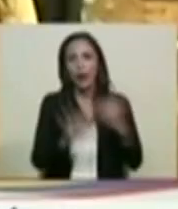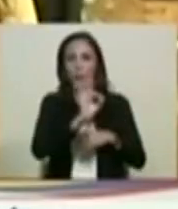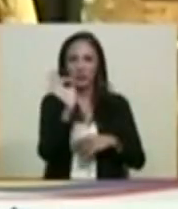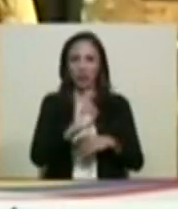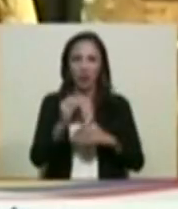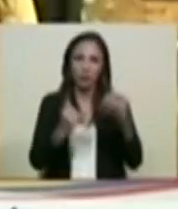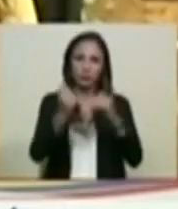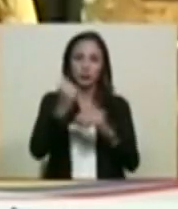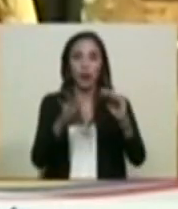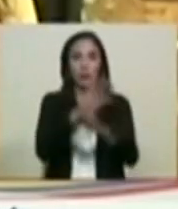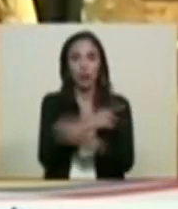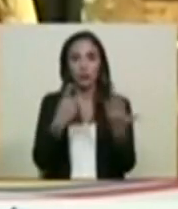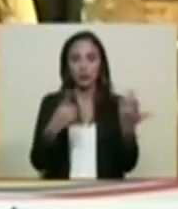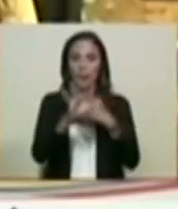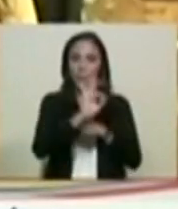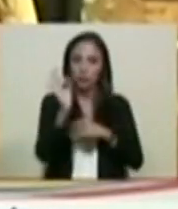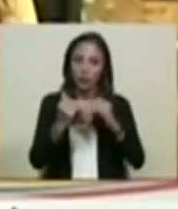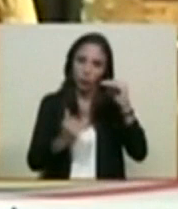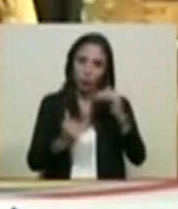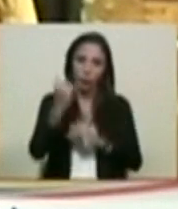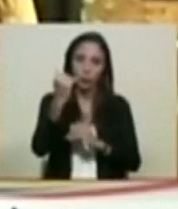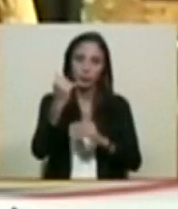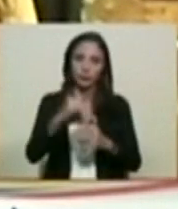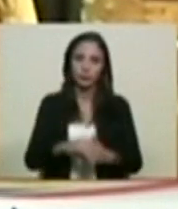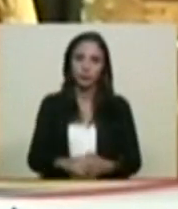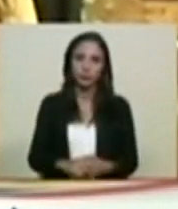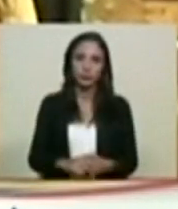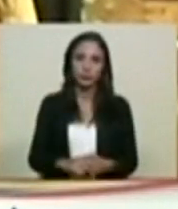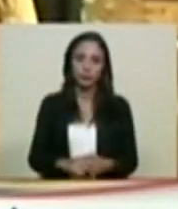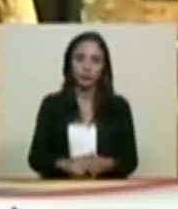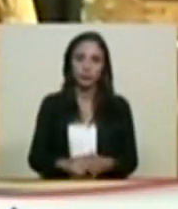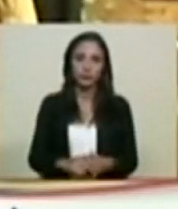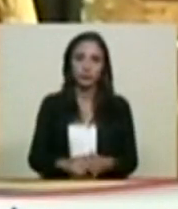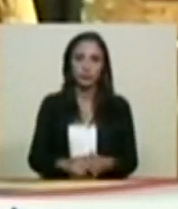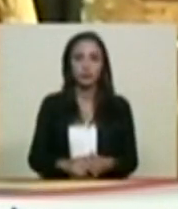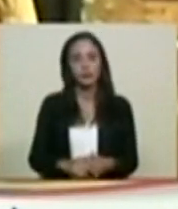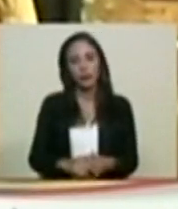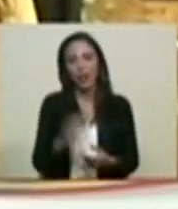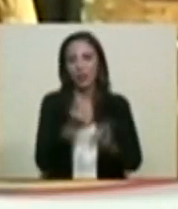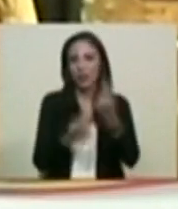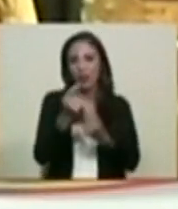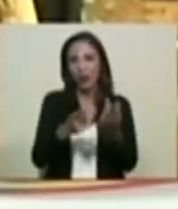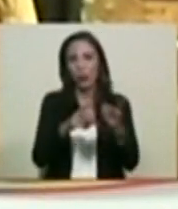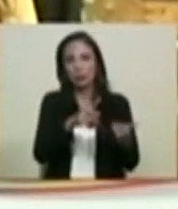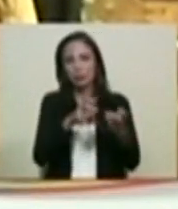werden. Und auch der Petro könnte in solchen Mengen hergerechnet werden, bis auch er Opfer seiner Regierung wird.